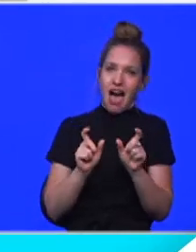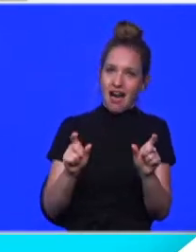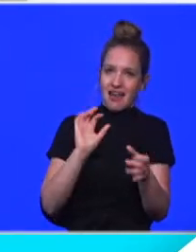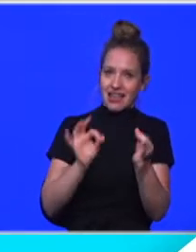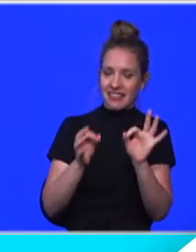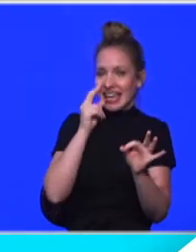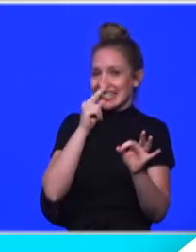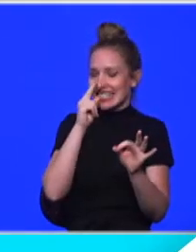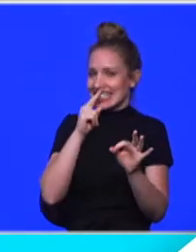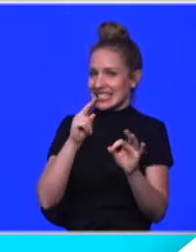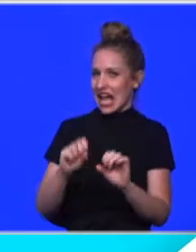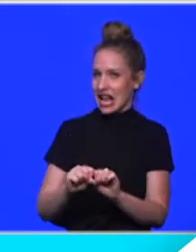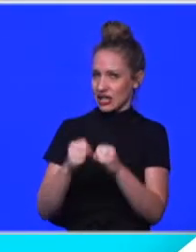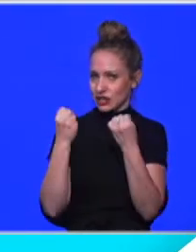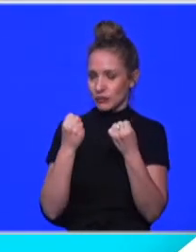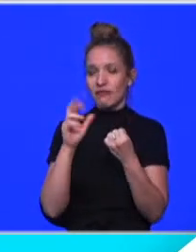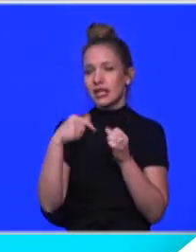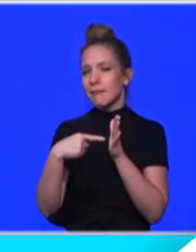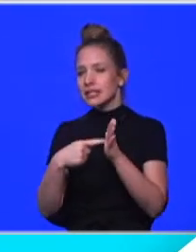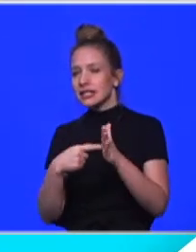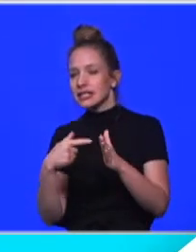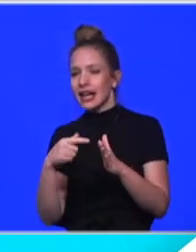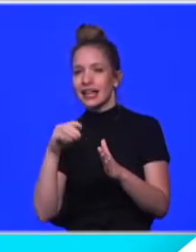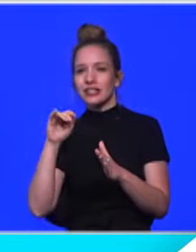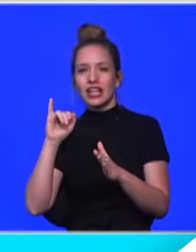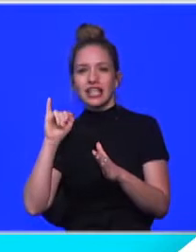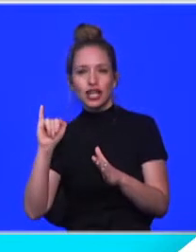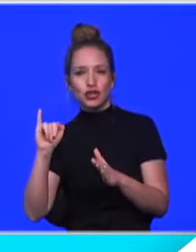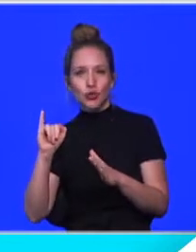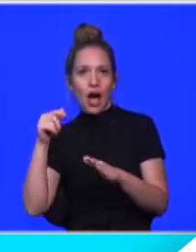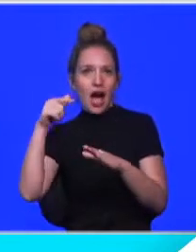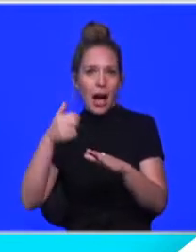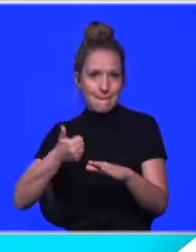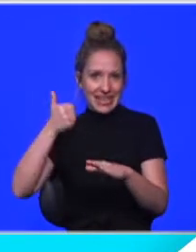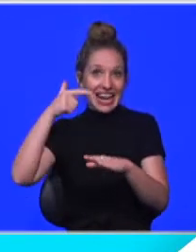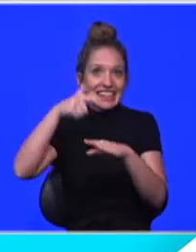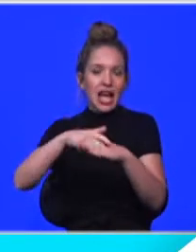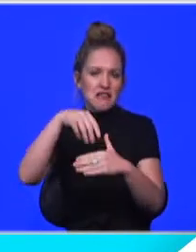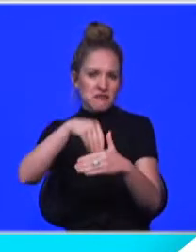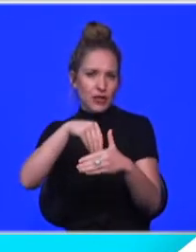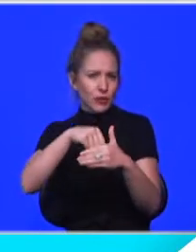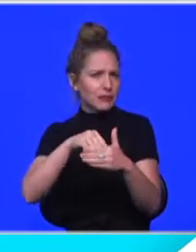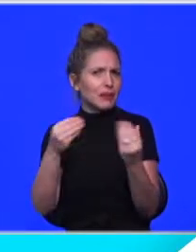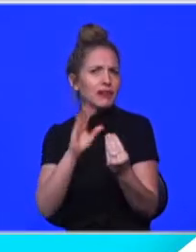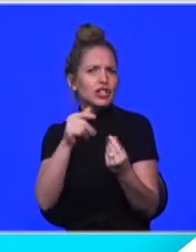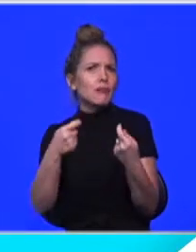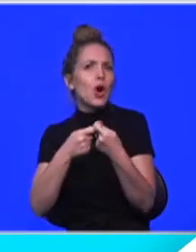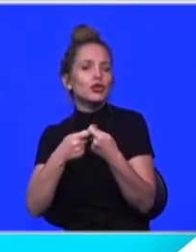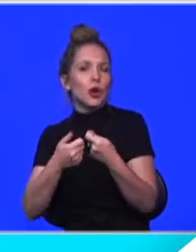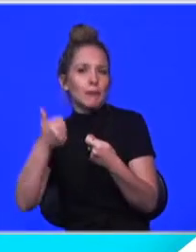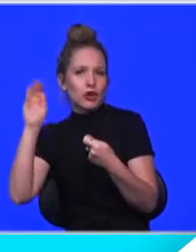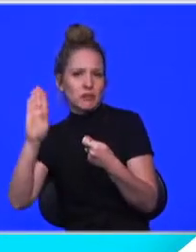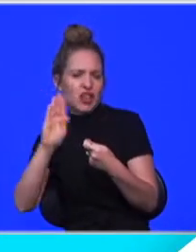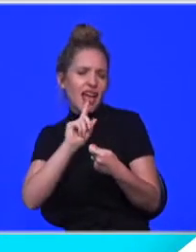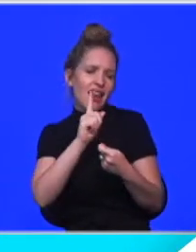ביקשה להציג איזה שהם התערבויות של אילן ישועה כמנכ״ל בתוכן, לאו דווקא בדברים שקשורים לראש הממשלה נתניהו,